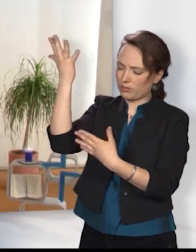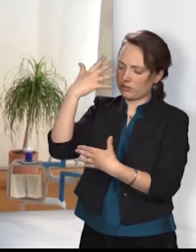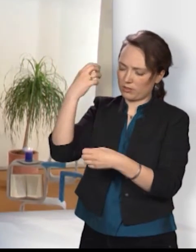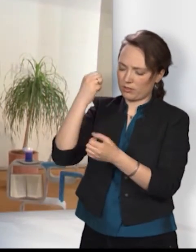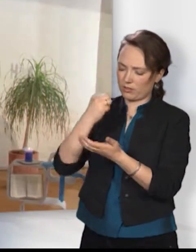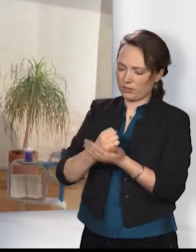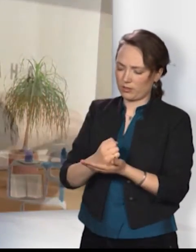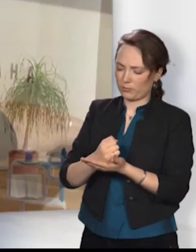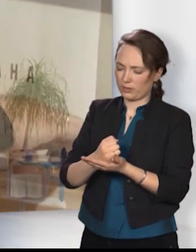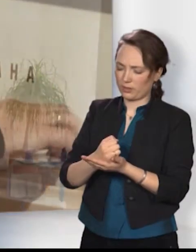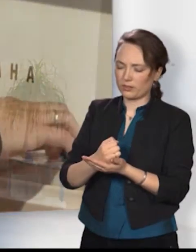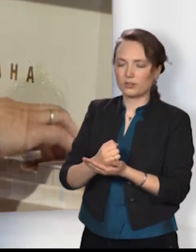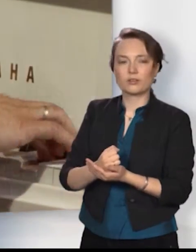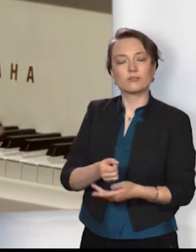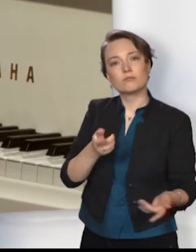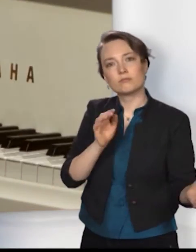Amen.